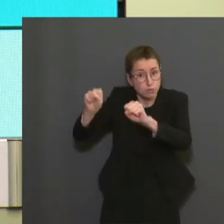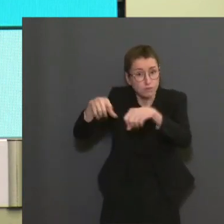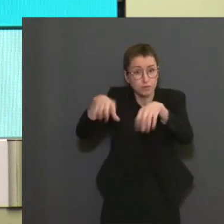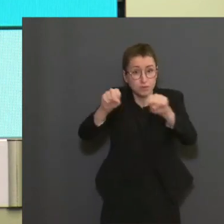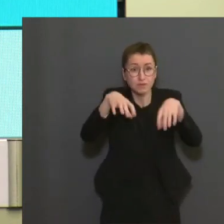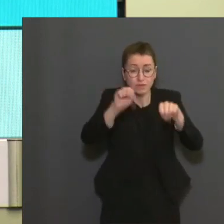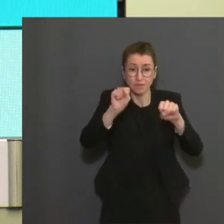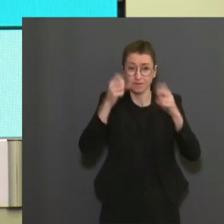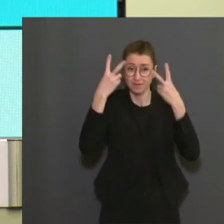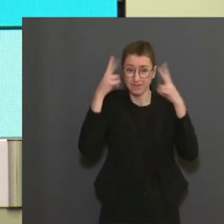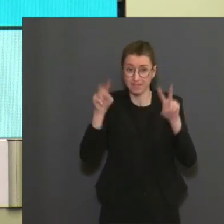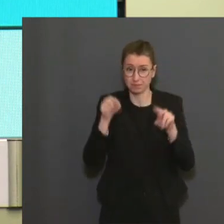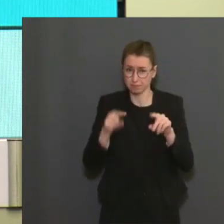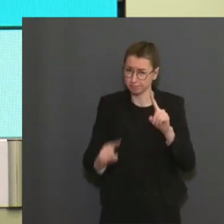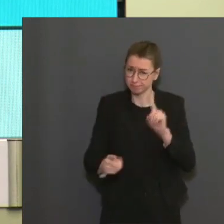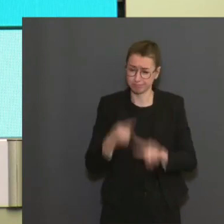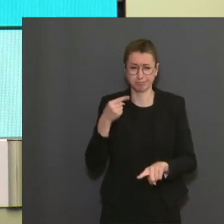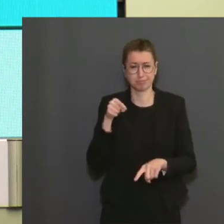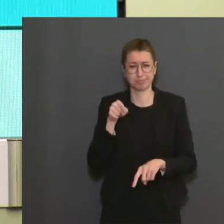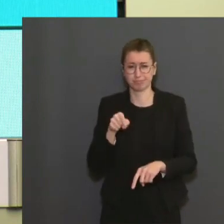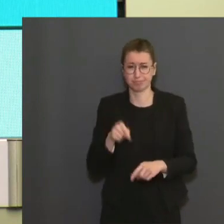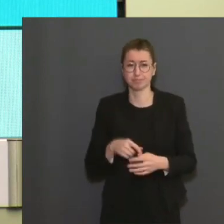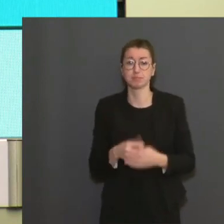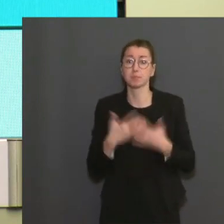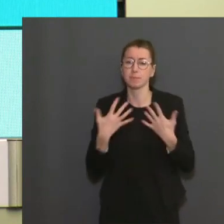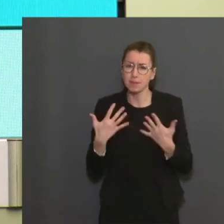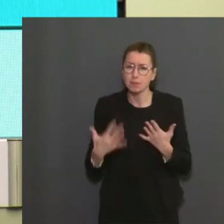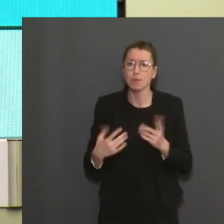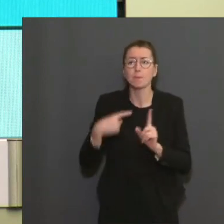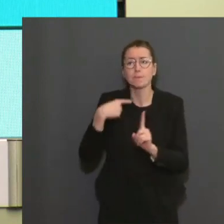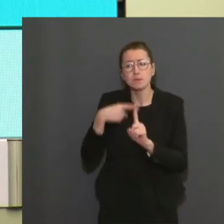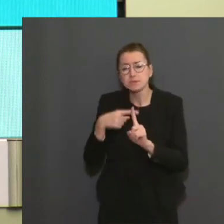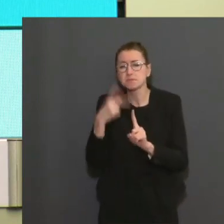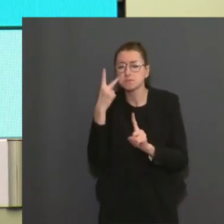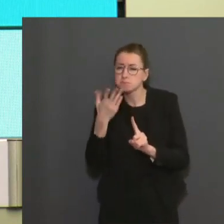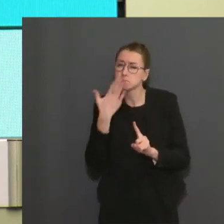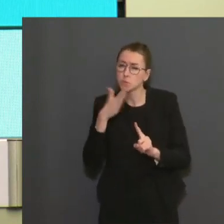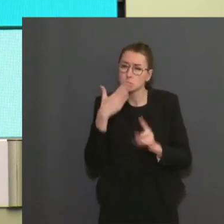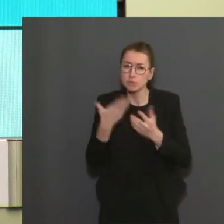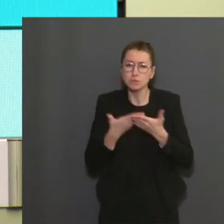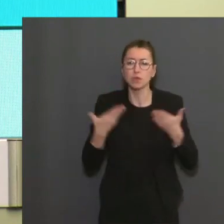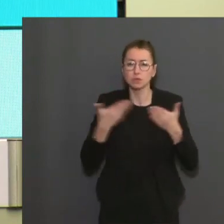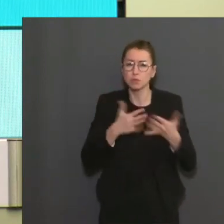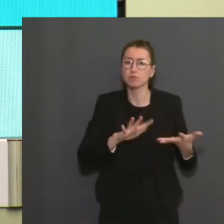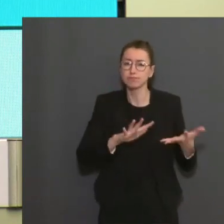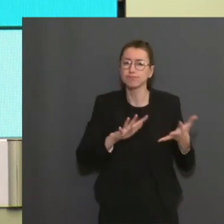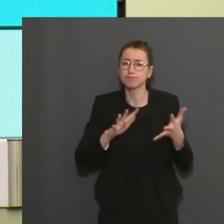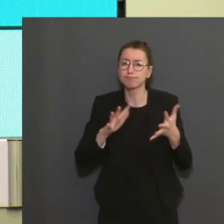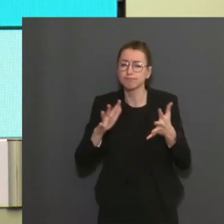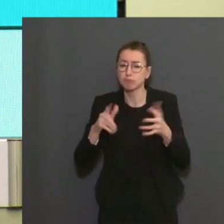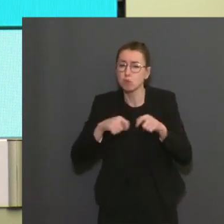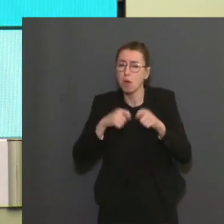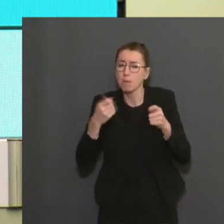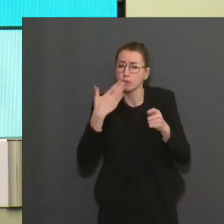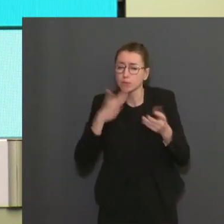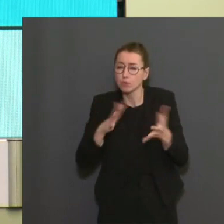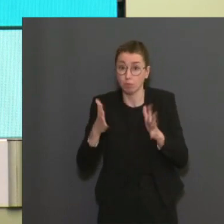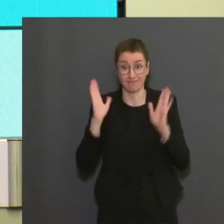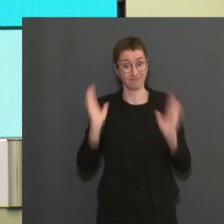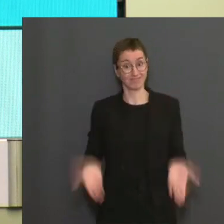choses. Nous avançons dans le bon sens, on le voit, les chiffres sont de plus en plus favorables. Il y a encore un long chemin à faire